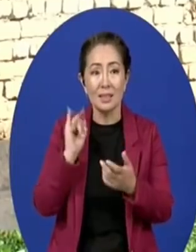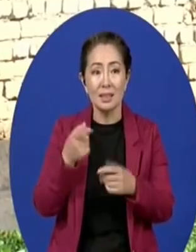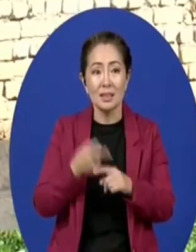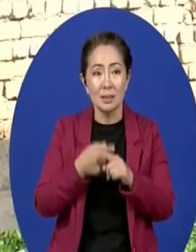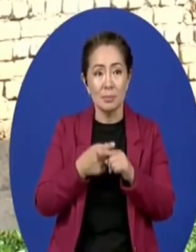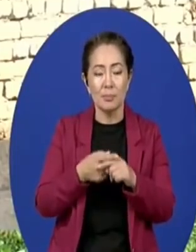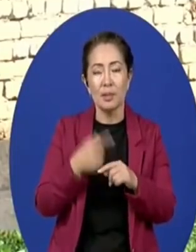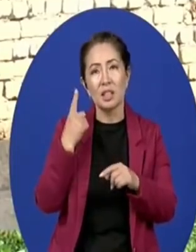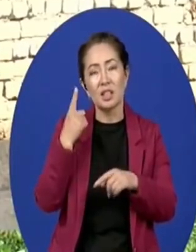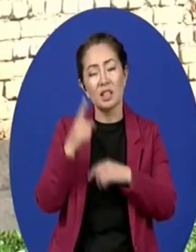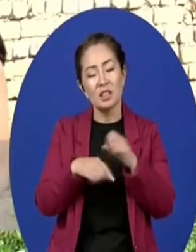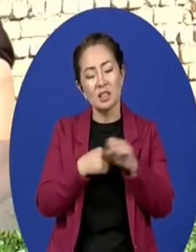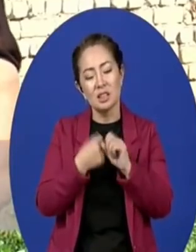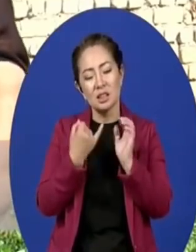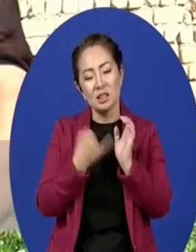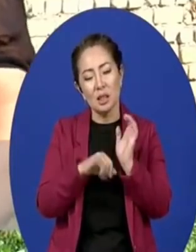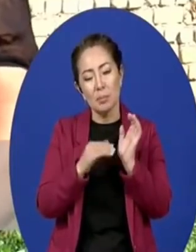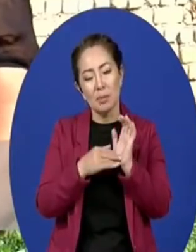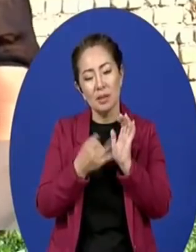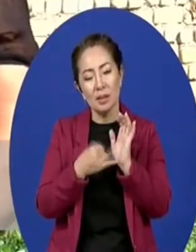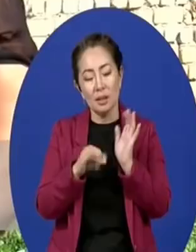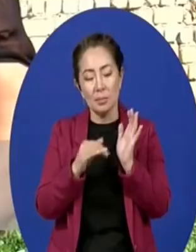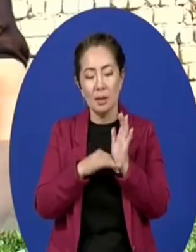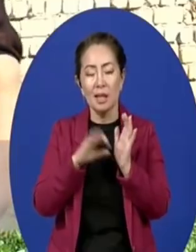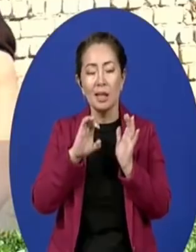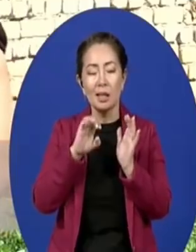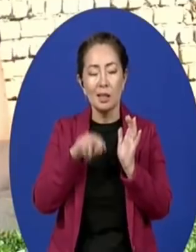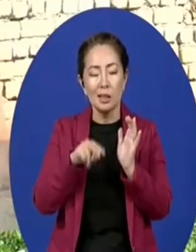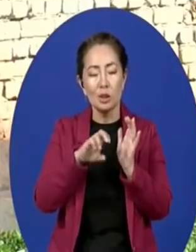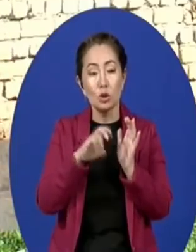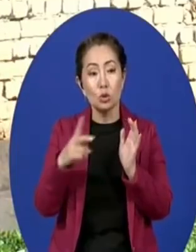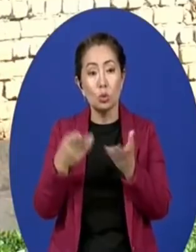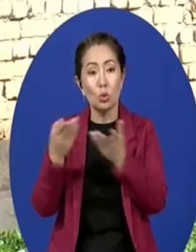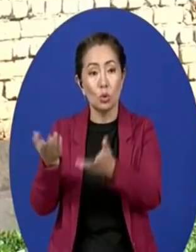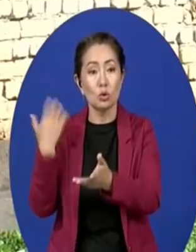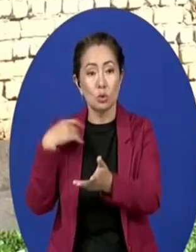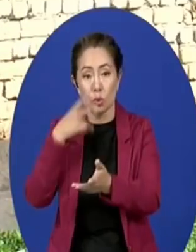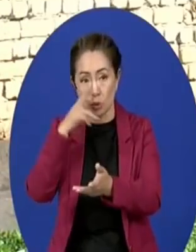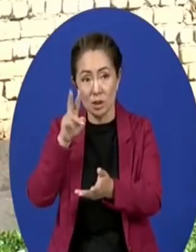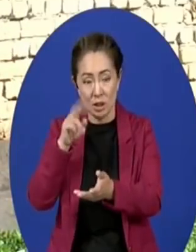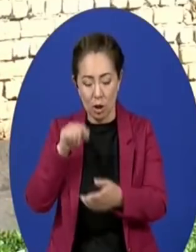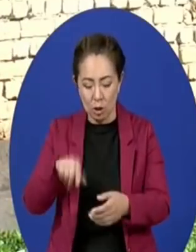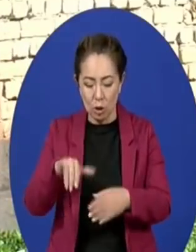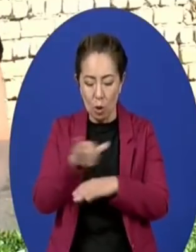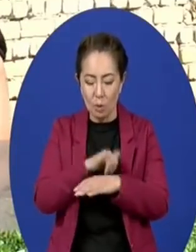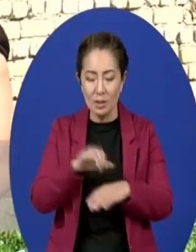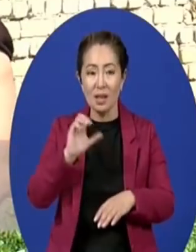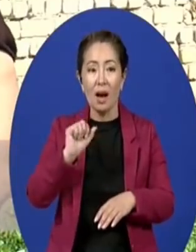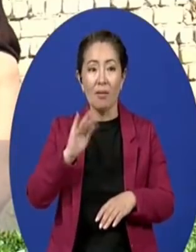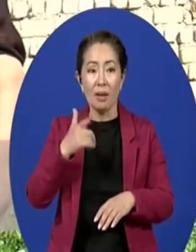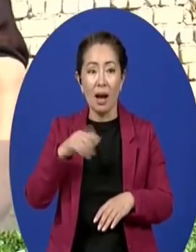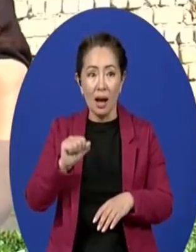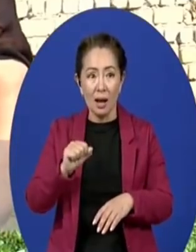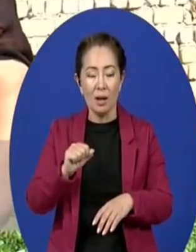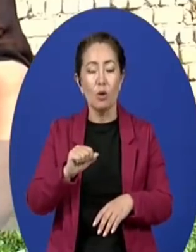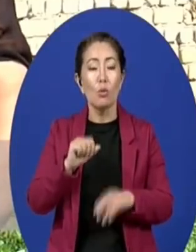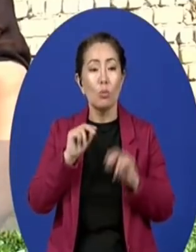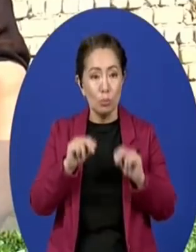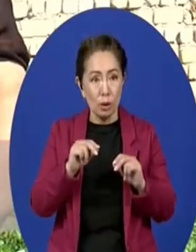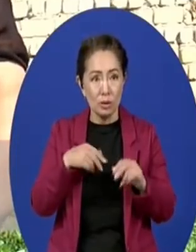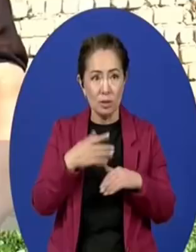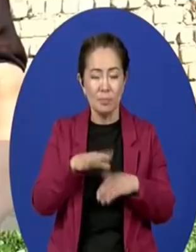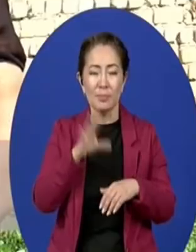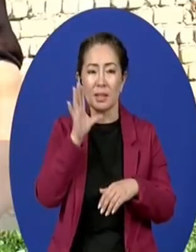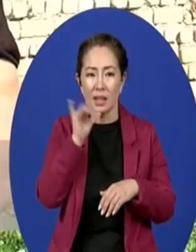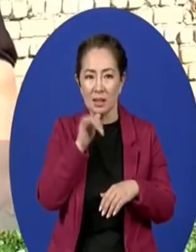жилдээ 60-70 мянган литр сүү өгч яжлаа эд оргил үедээ. Одоо тэгээд улсын ямар болсноос хойш бид хоёр бас